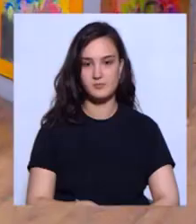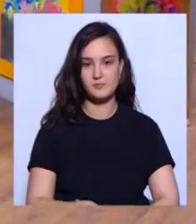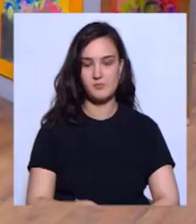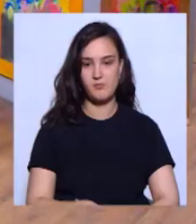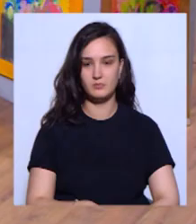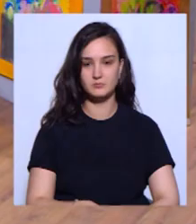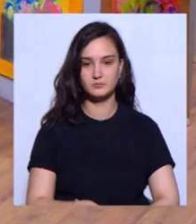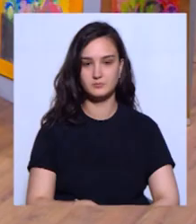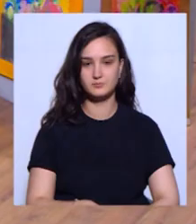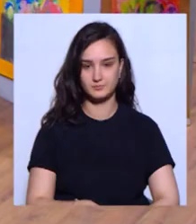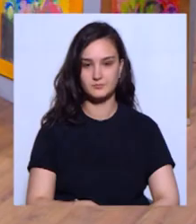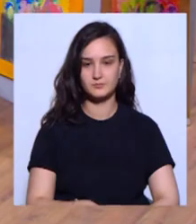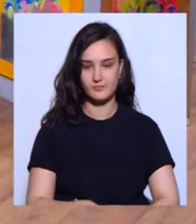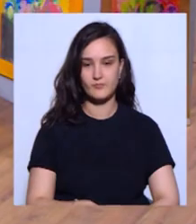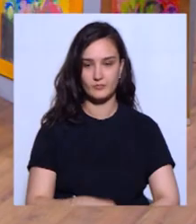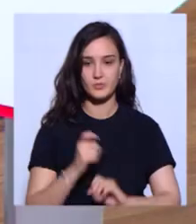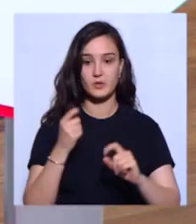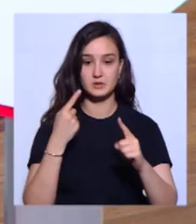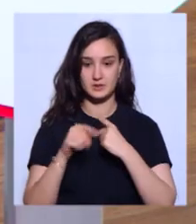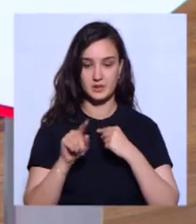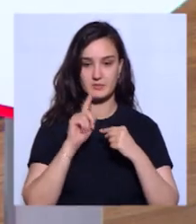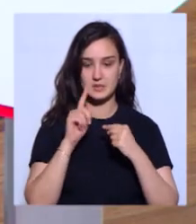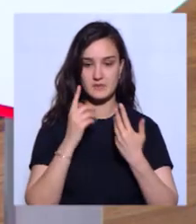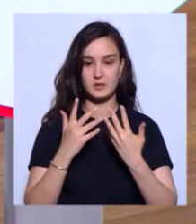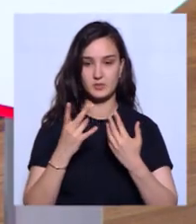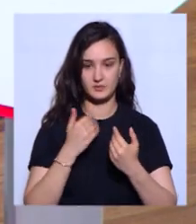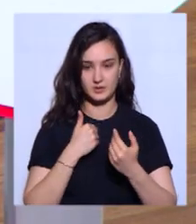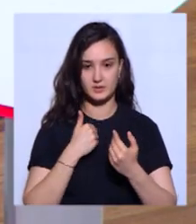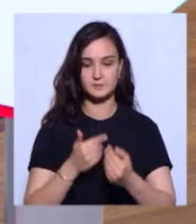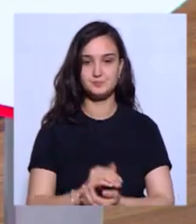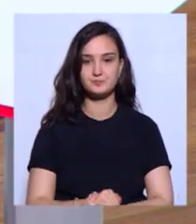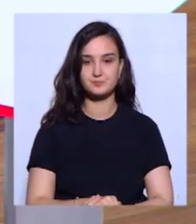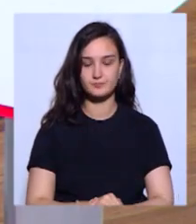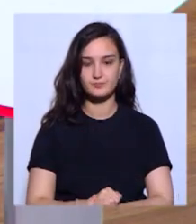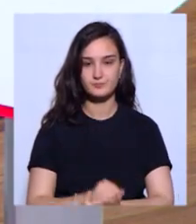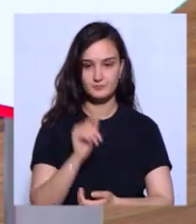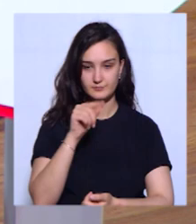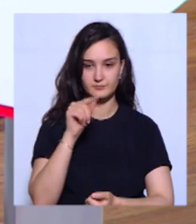ცოტა სხვანაირი მწვანე აღმოჩნდა. ესეთი.